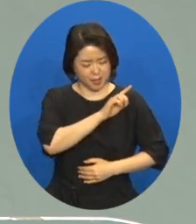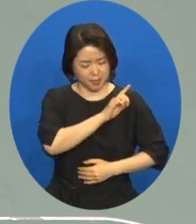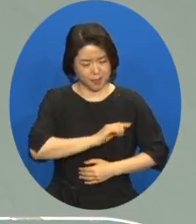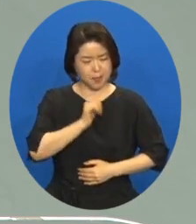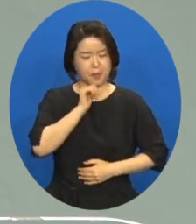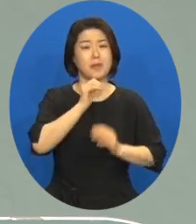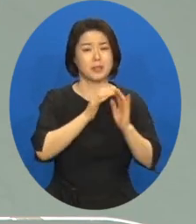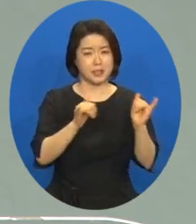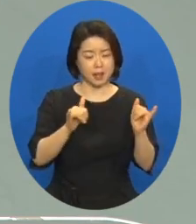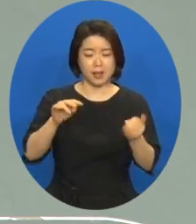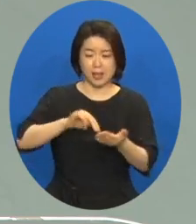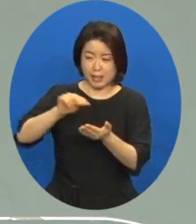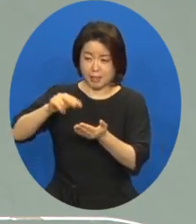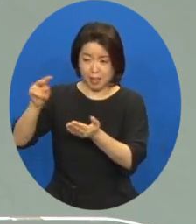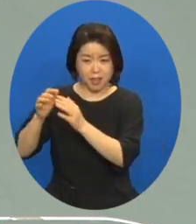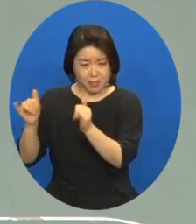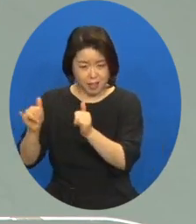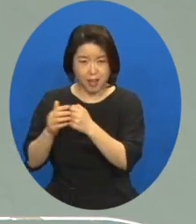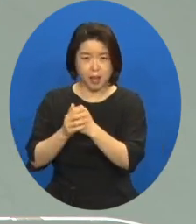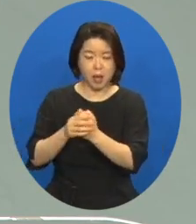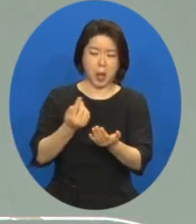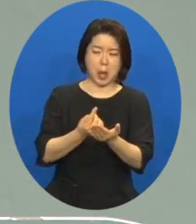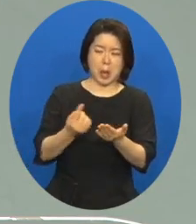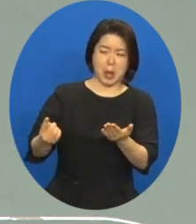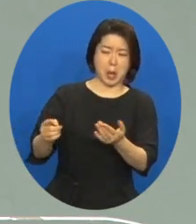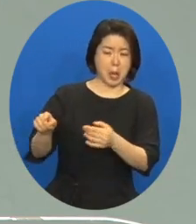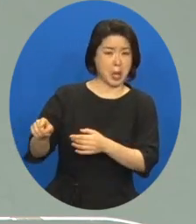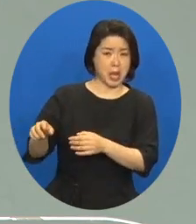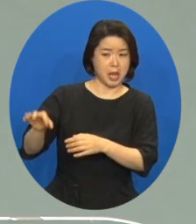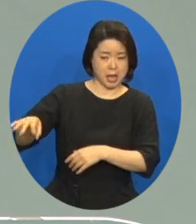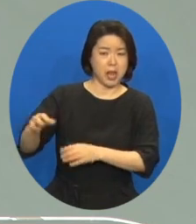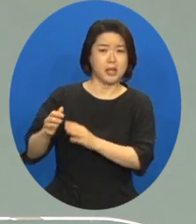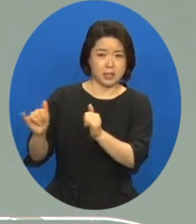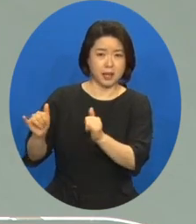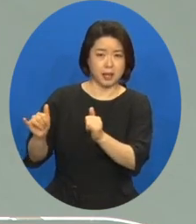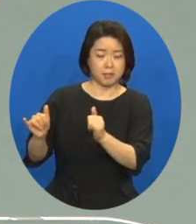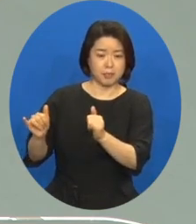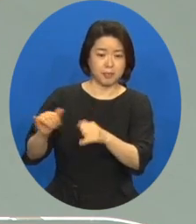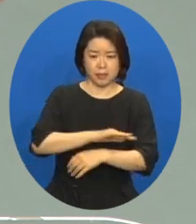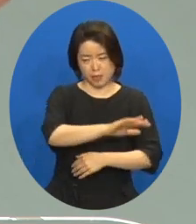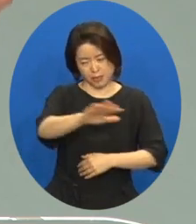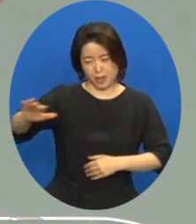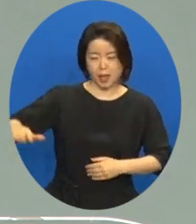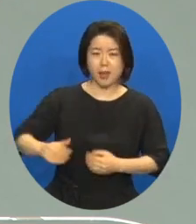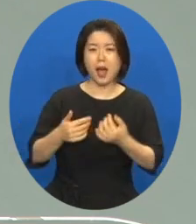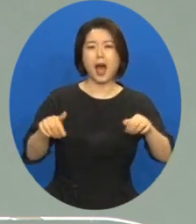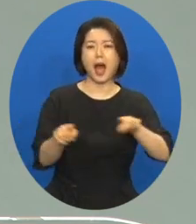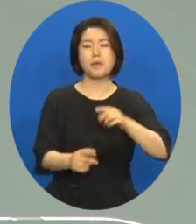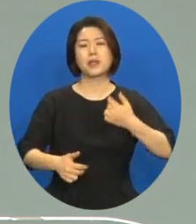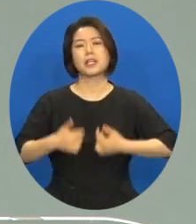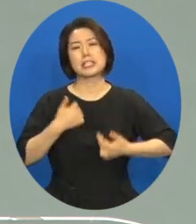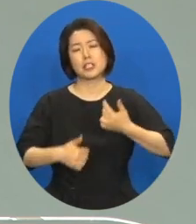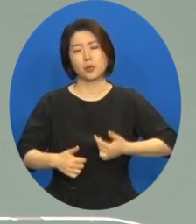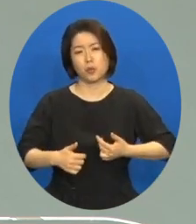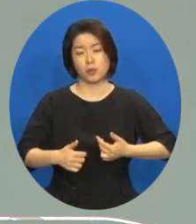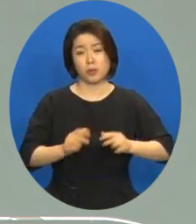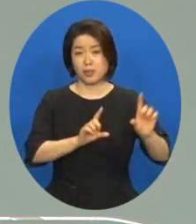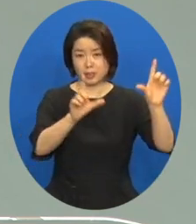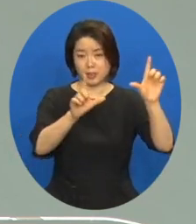나그네 또는 소외된 사람 모든 이들을 함께 즐거워하는 날이 되게 하신